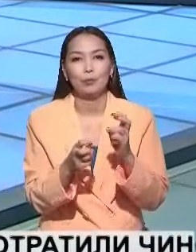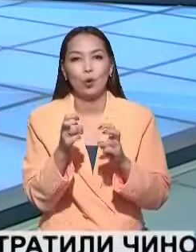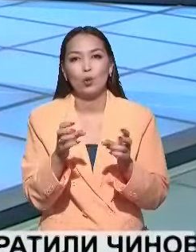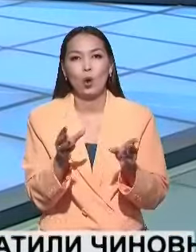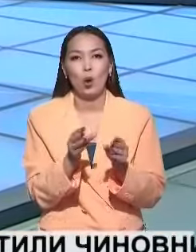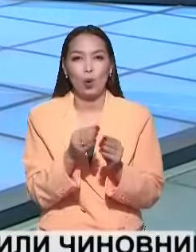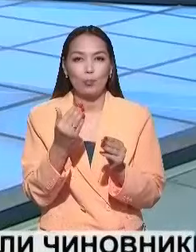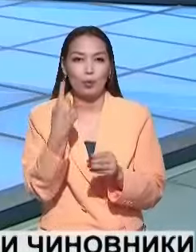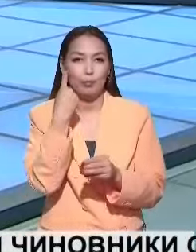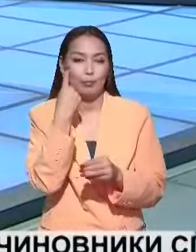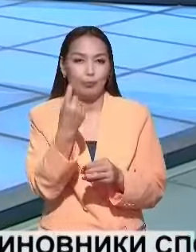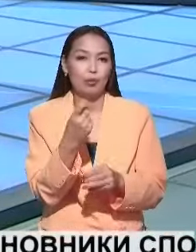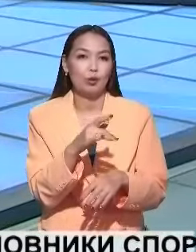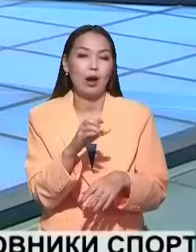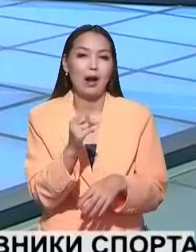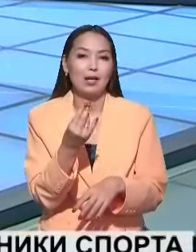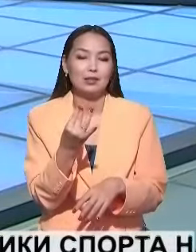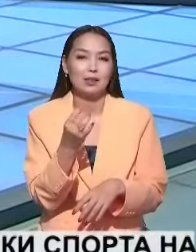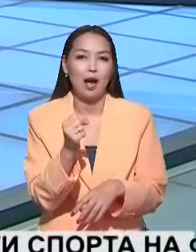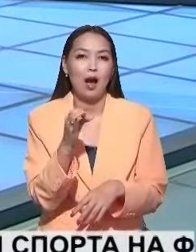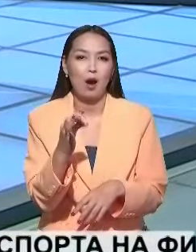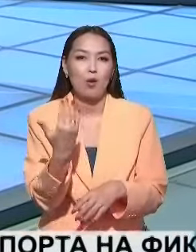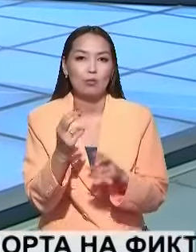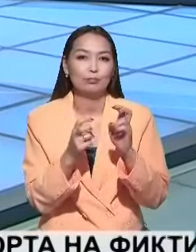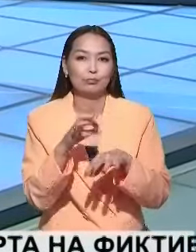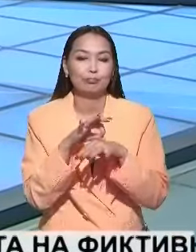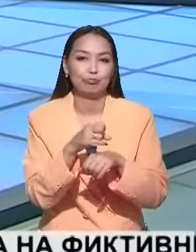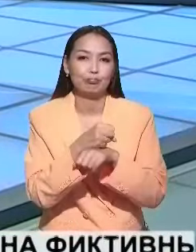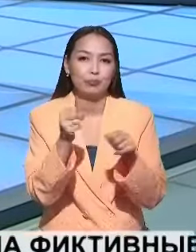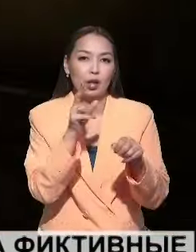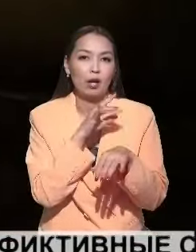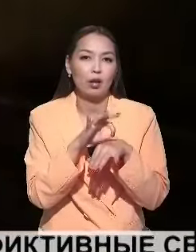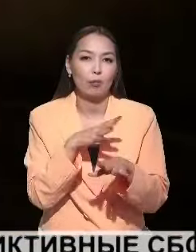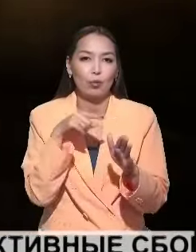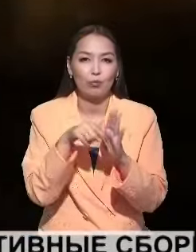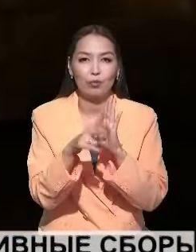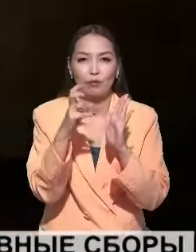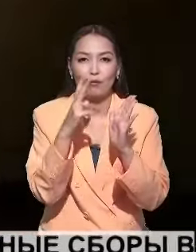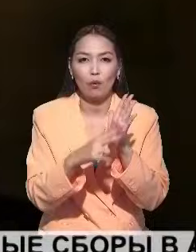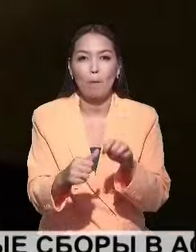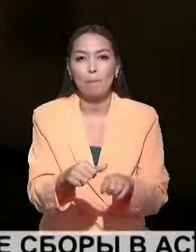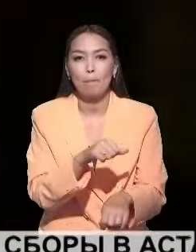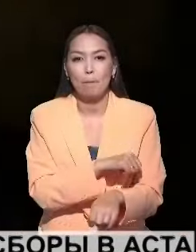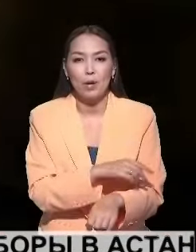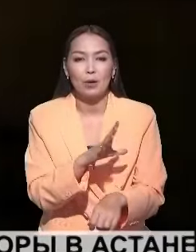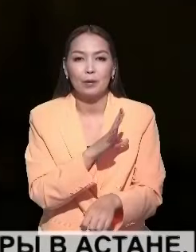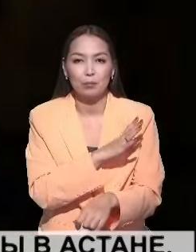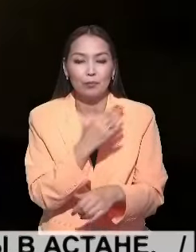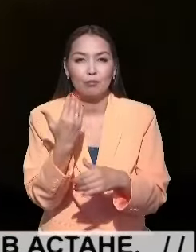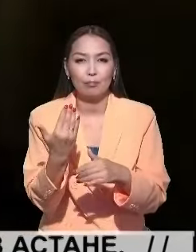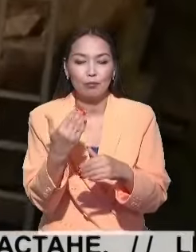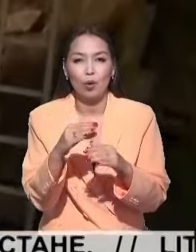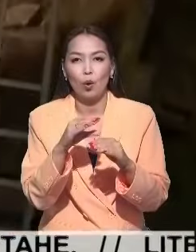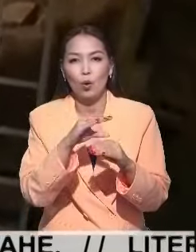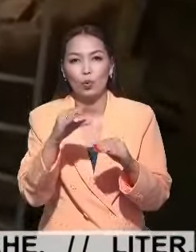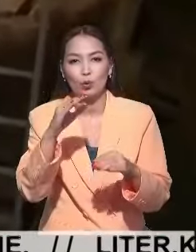сообщению пресс-службы акционерного общества, на предприятии проводились взрывные работы. На глубине 280 метров произошло отслоение куска